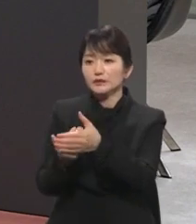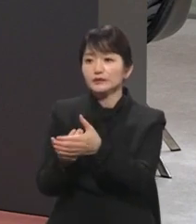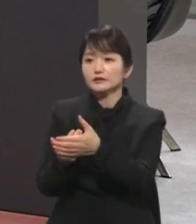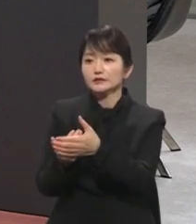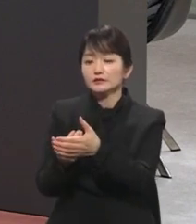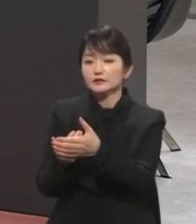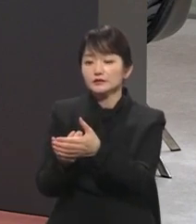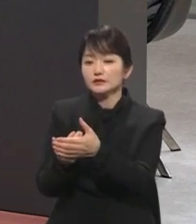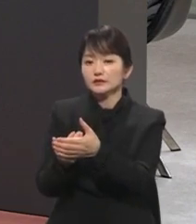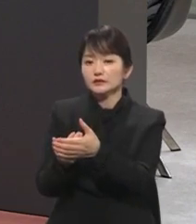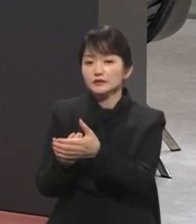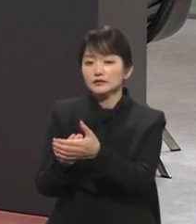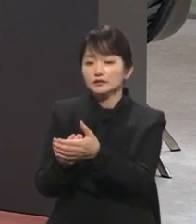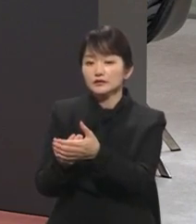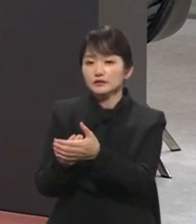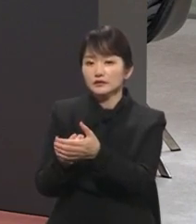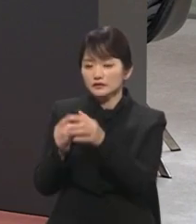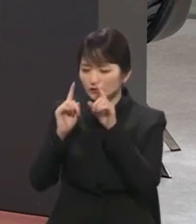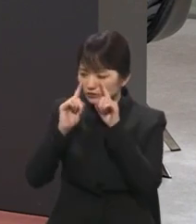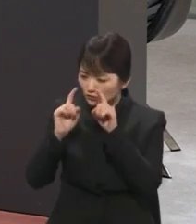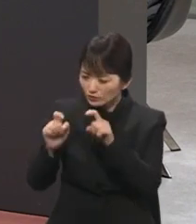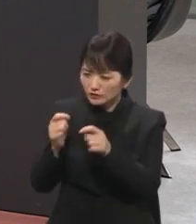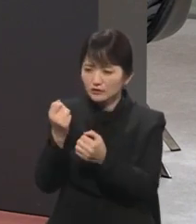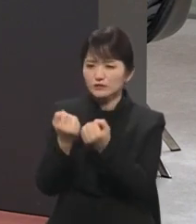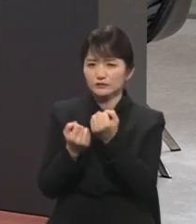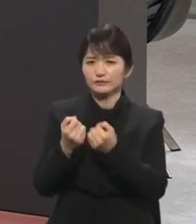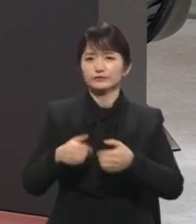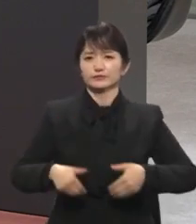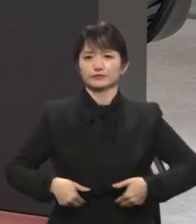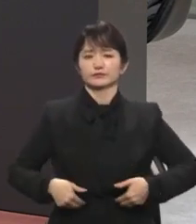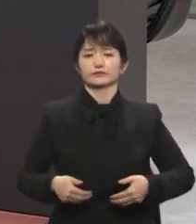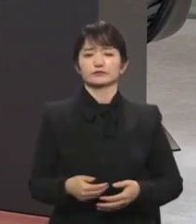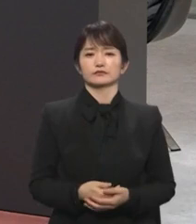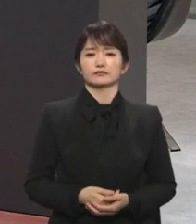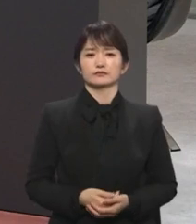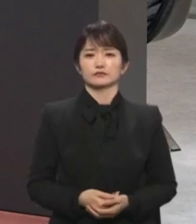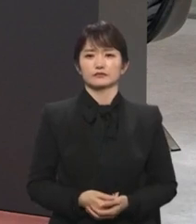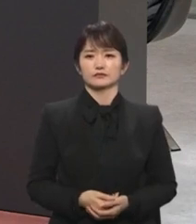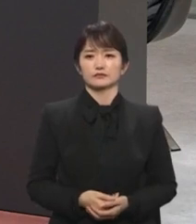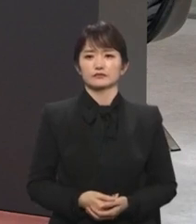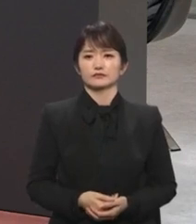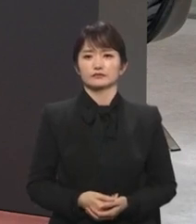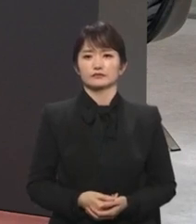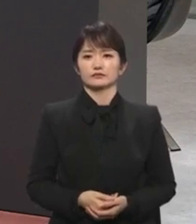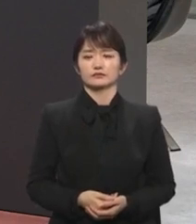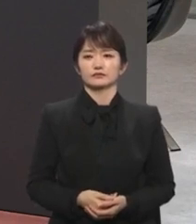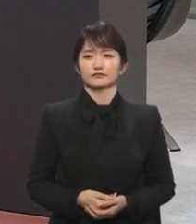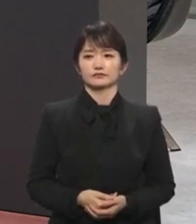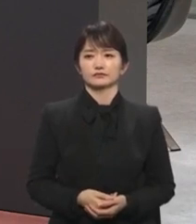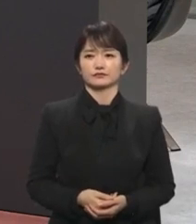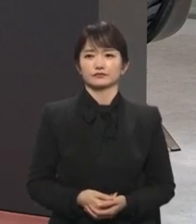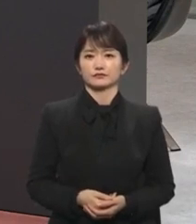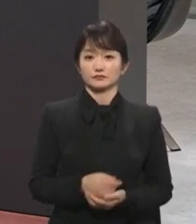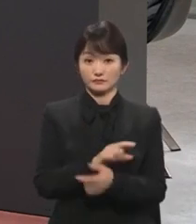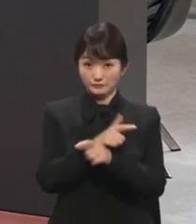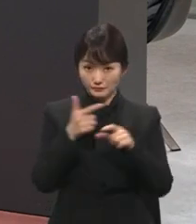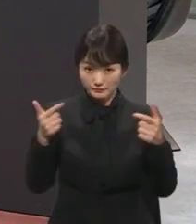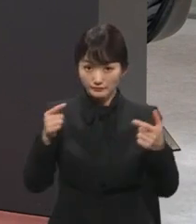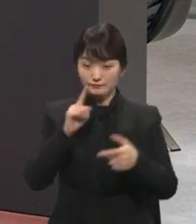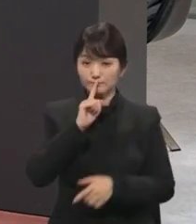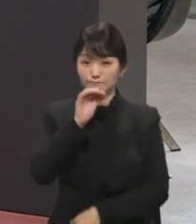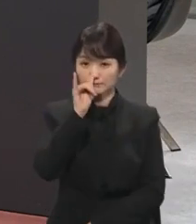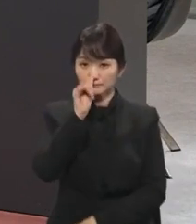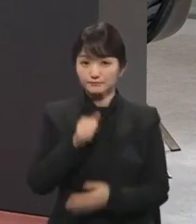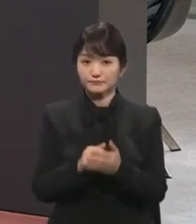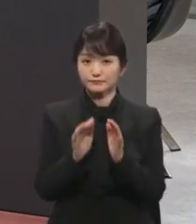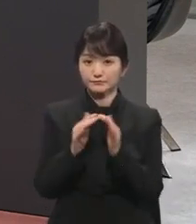의혹에 대해서는 해명이 좀 필요하지 않을까 이런 생각이 드는 상황이고 어 또 여러 가지 주장들이 제기가 되고 있어요